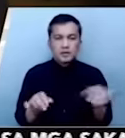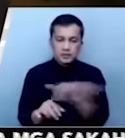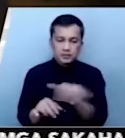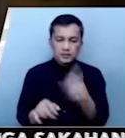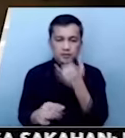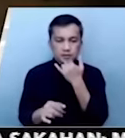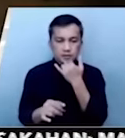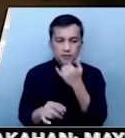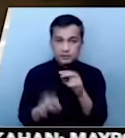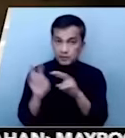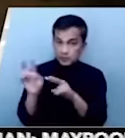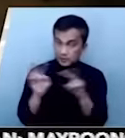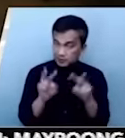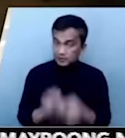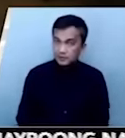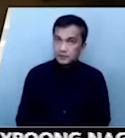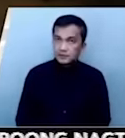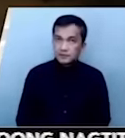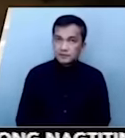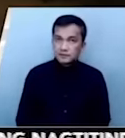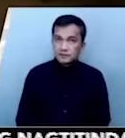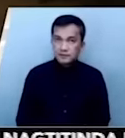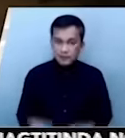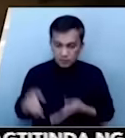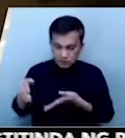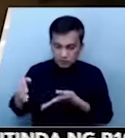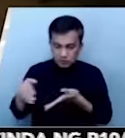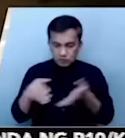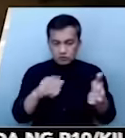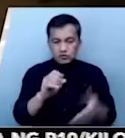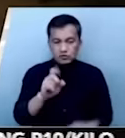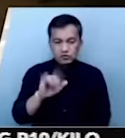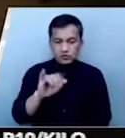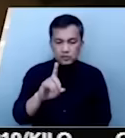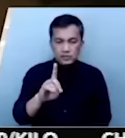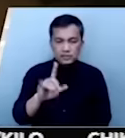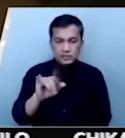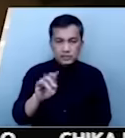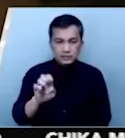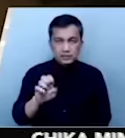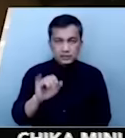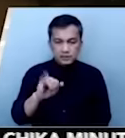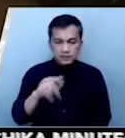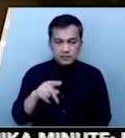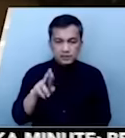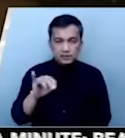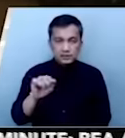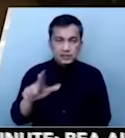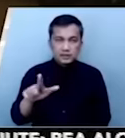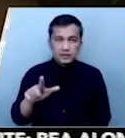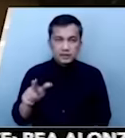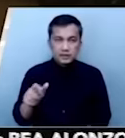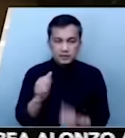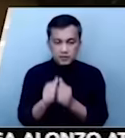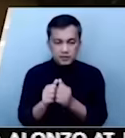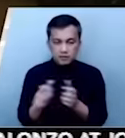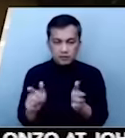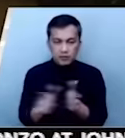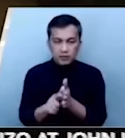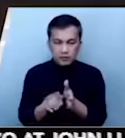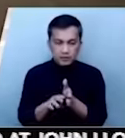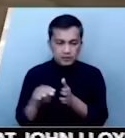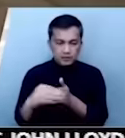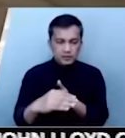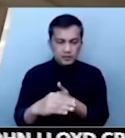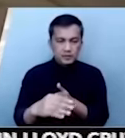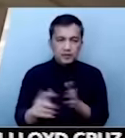mapapansin natin, solid line ang meron dito sa JP Rizal Avenue. Ibig sabihin, bawal mag-U-turn, bawal rin